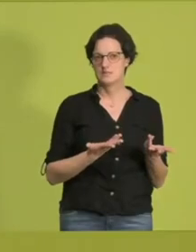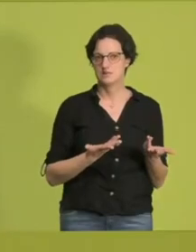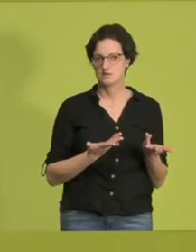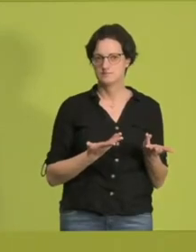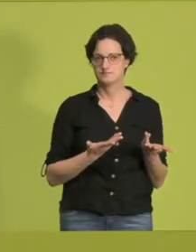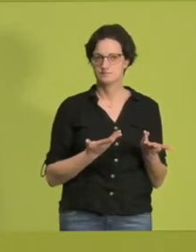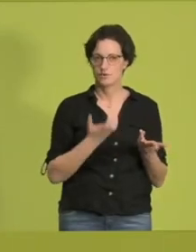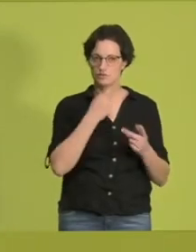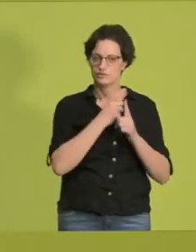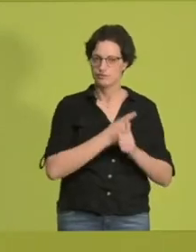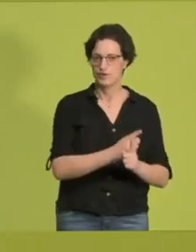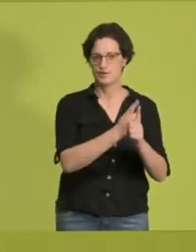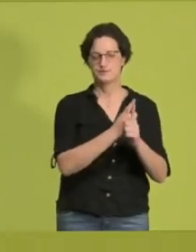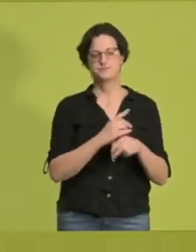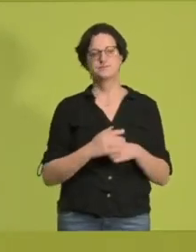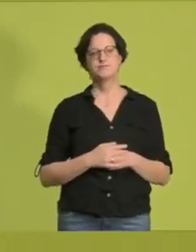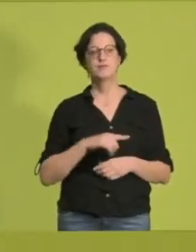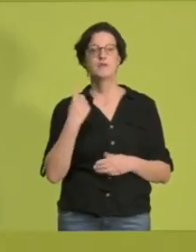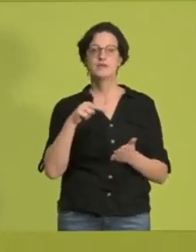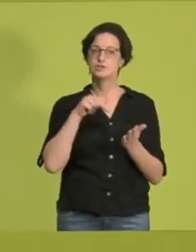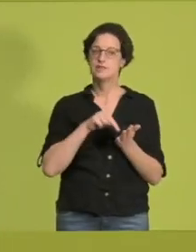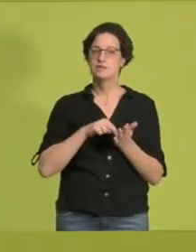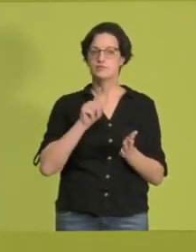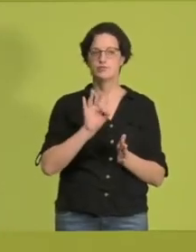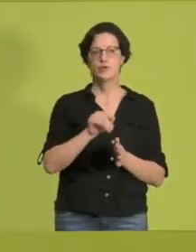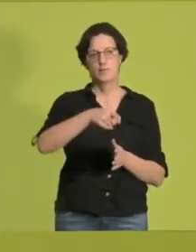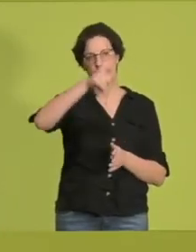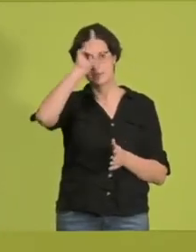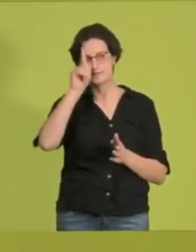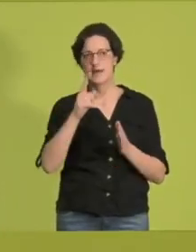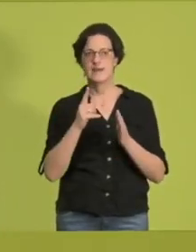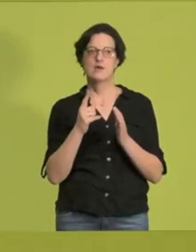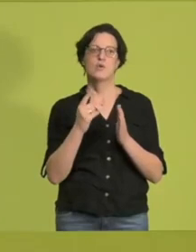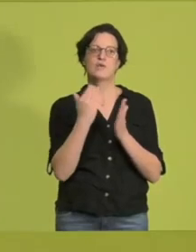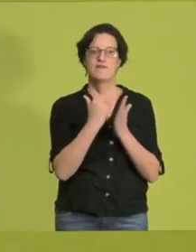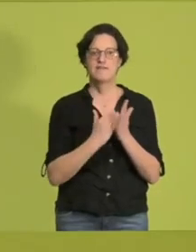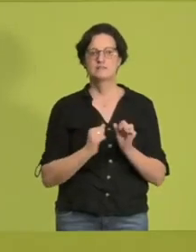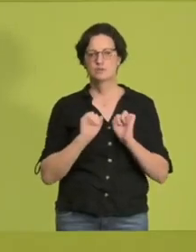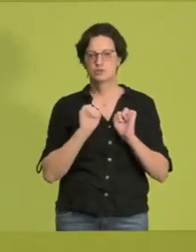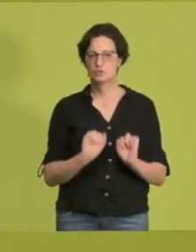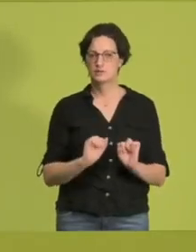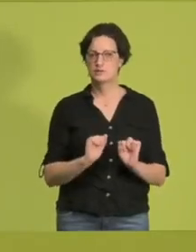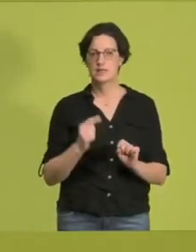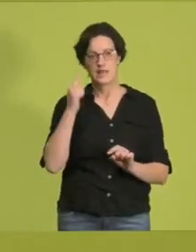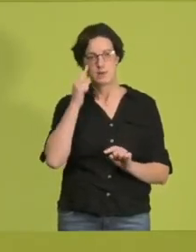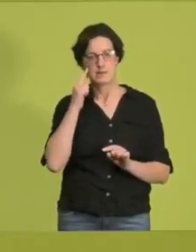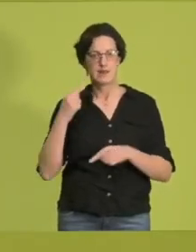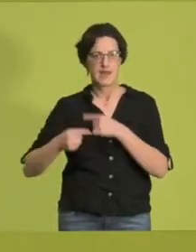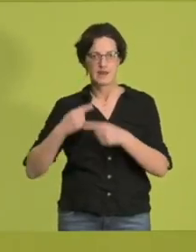für polizei und verfassungsschutz sind die aktuellen entwicklungen im rechtsextremismus